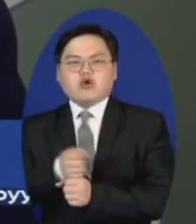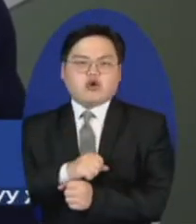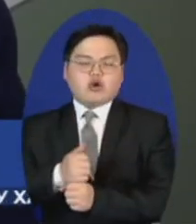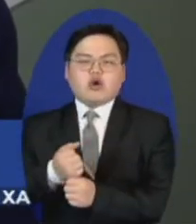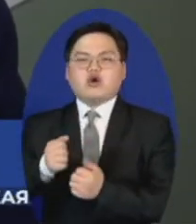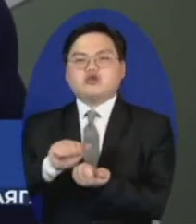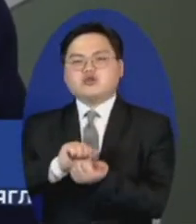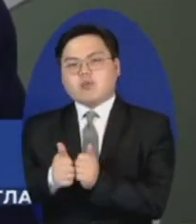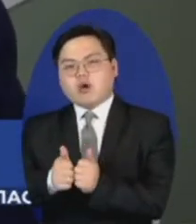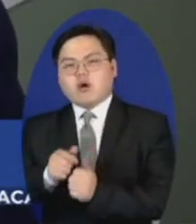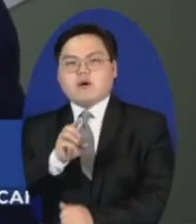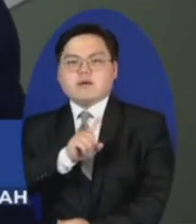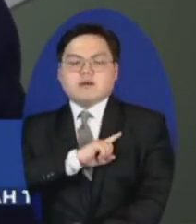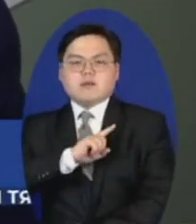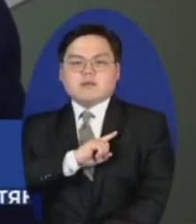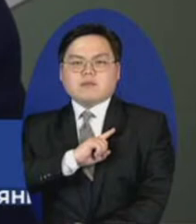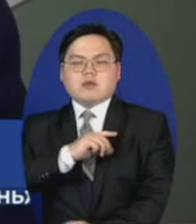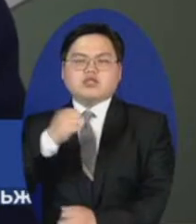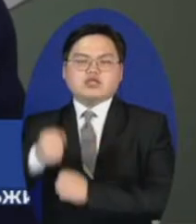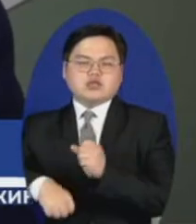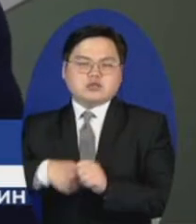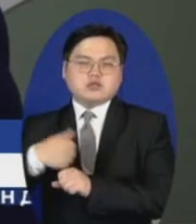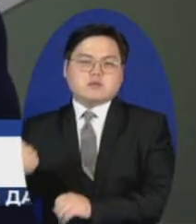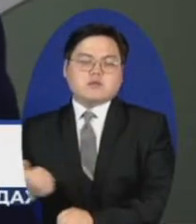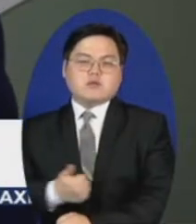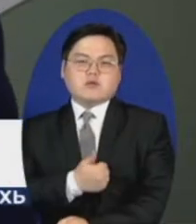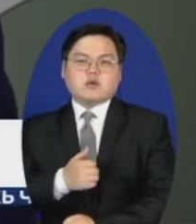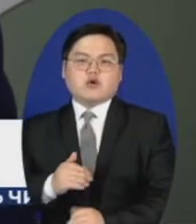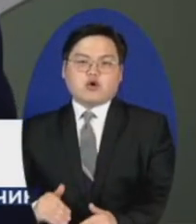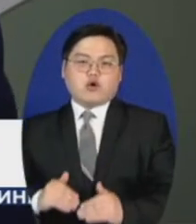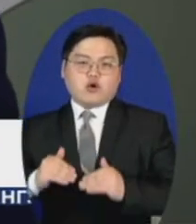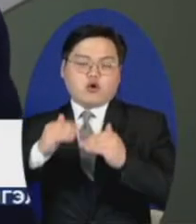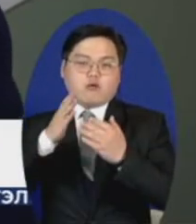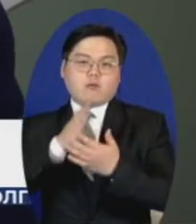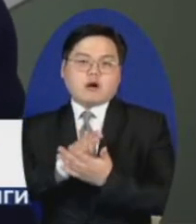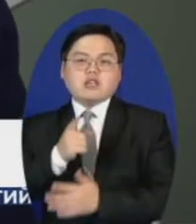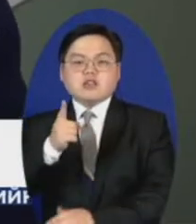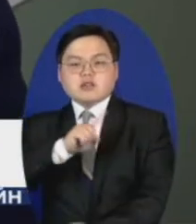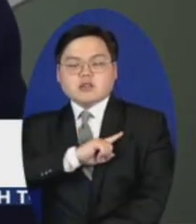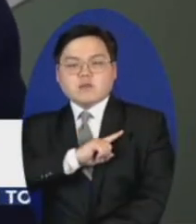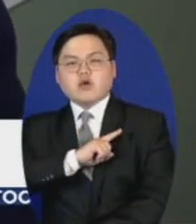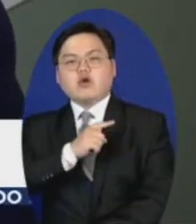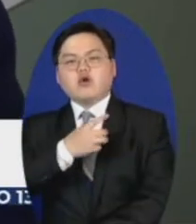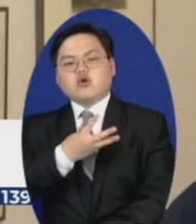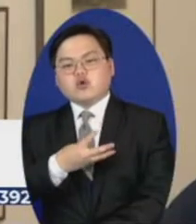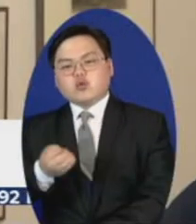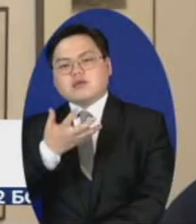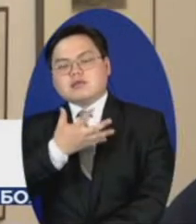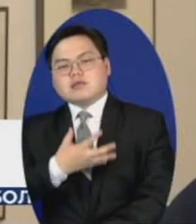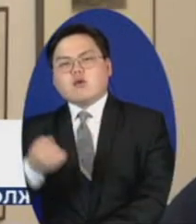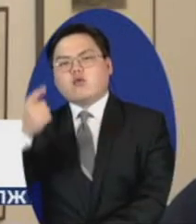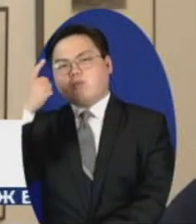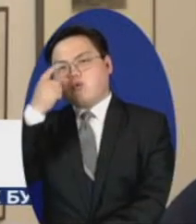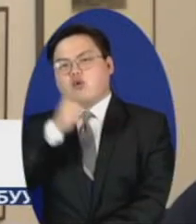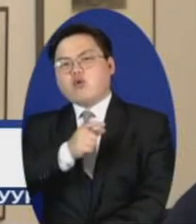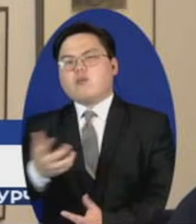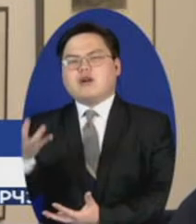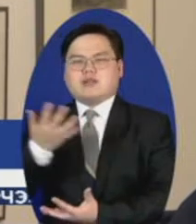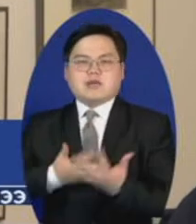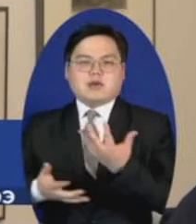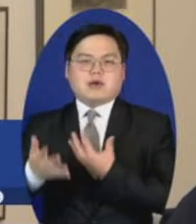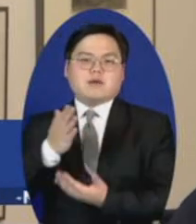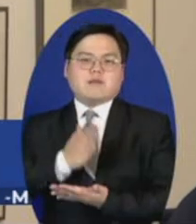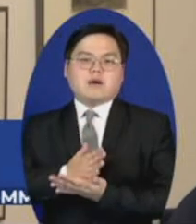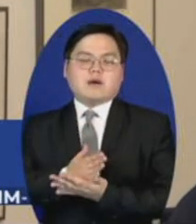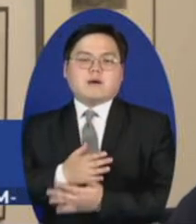өдрөөс жилээс жил болон маш их нэмэгдэж байгаа. Нэг удаагийн тэмцээнд гээд ингээд бол 400-аас 500 монголчууд суралцж байна. Батлан улсын хамны захиалгаар ингээд суралцж